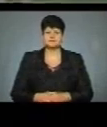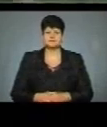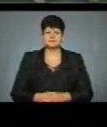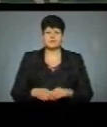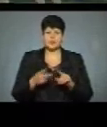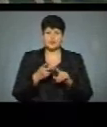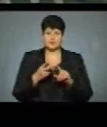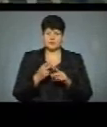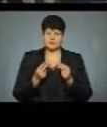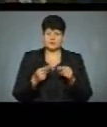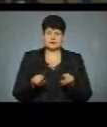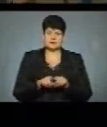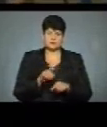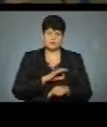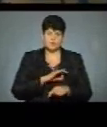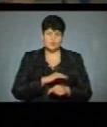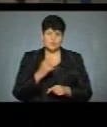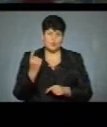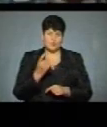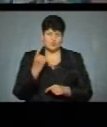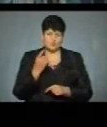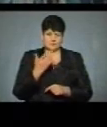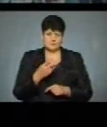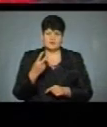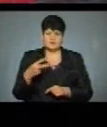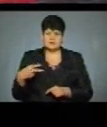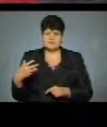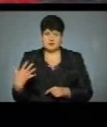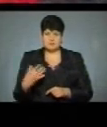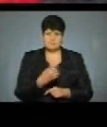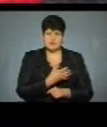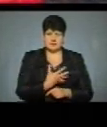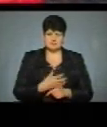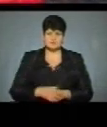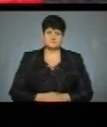Друга партія також на користь господарів майданчика – 25-15.